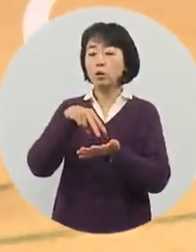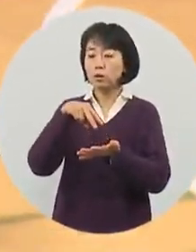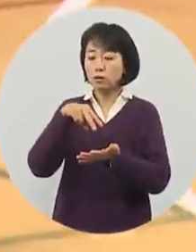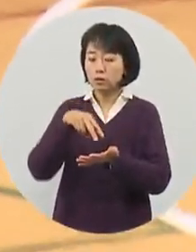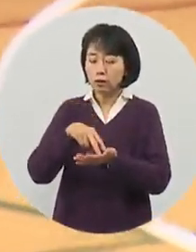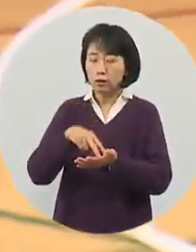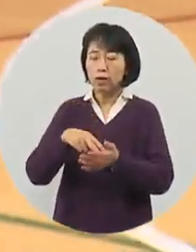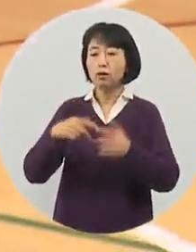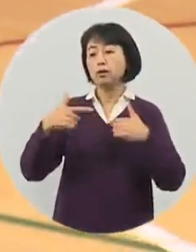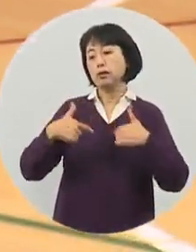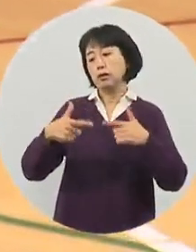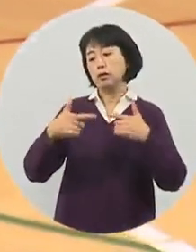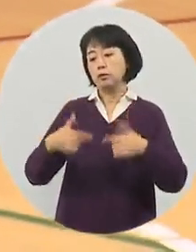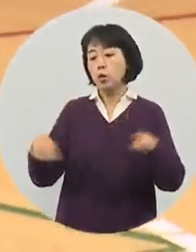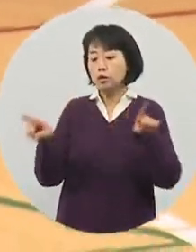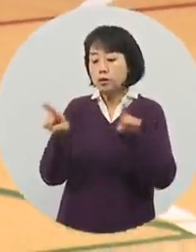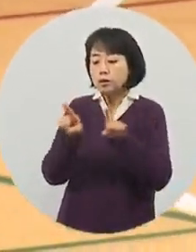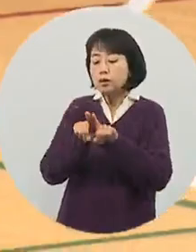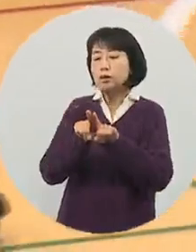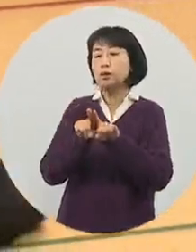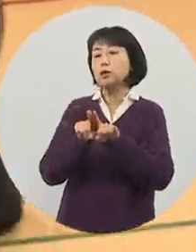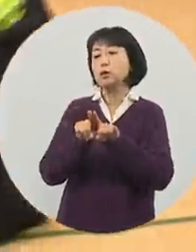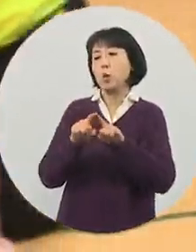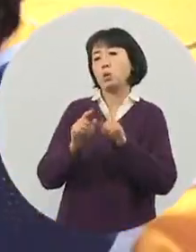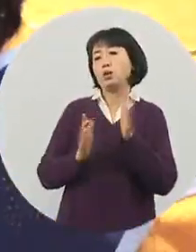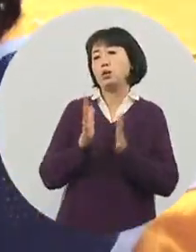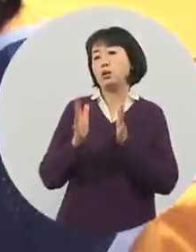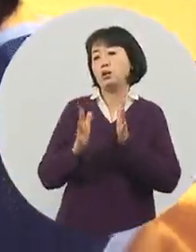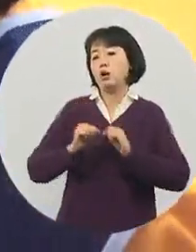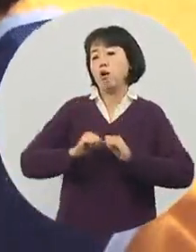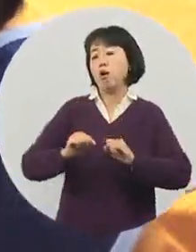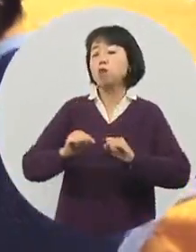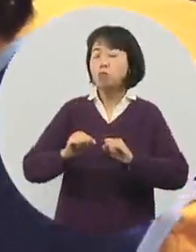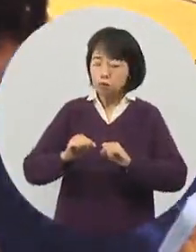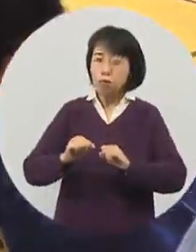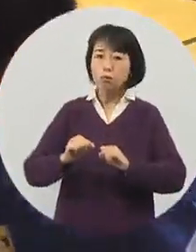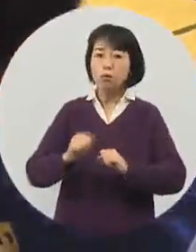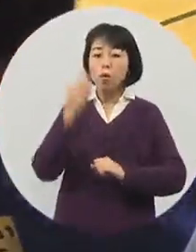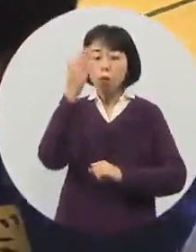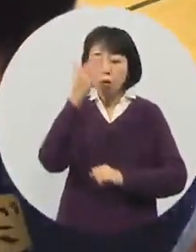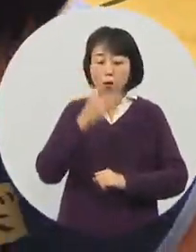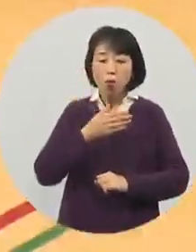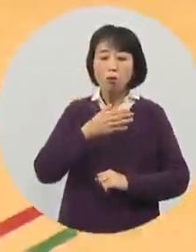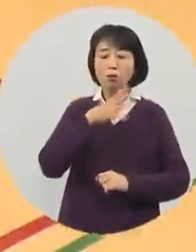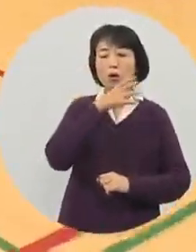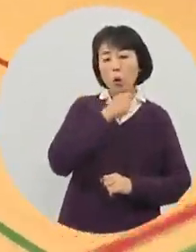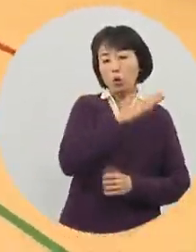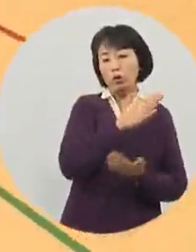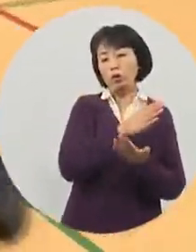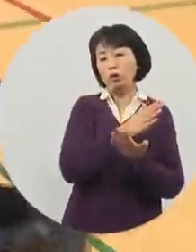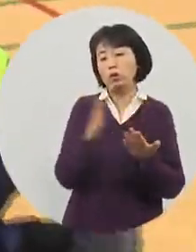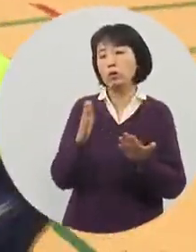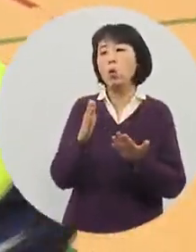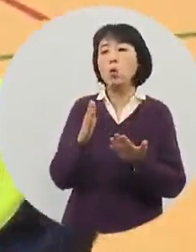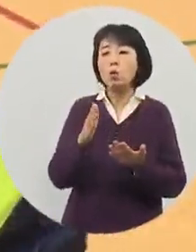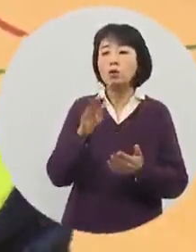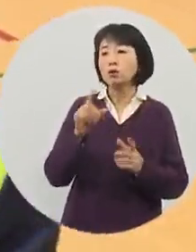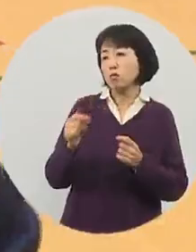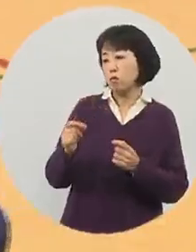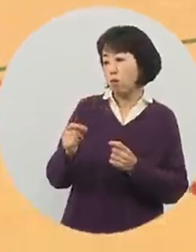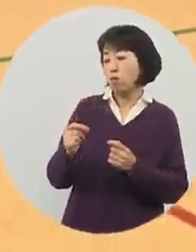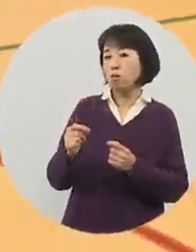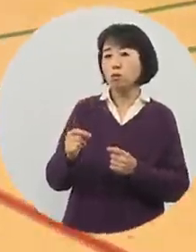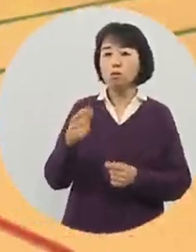いつも一緒にプレーさせていただいてます。 じゃあ結構こう年齢層も幅広いんですか。 はい、小さいお子さん